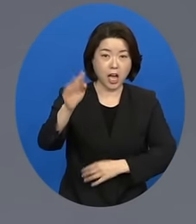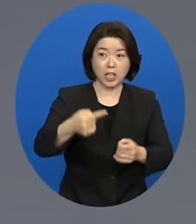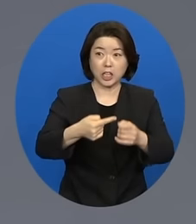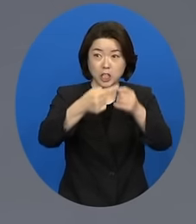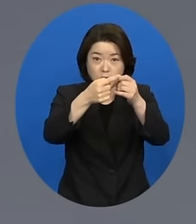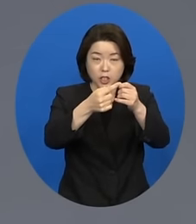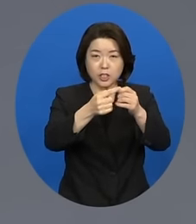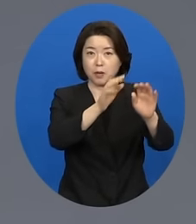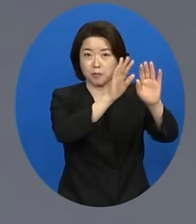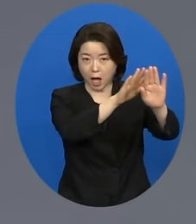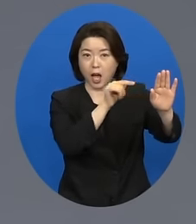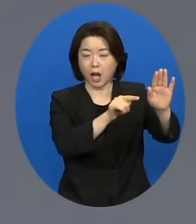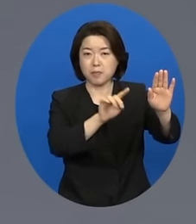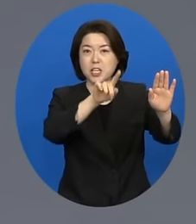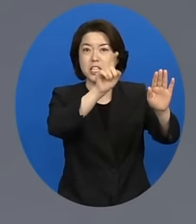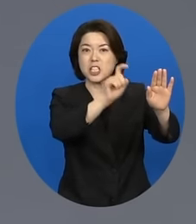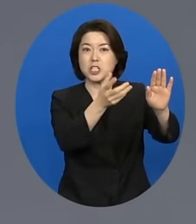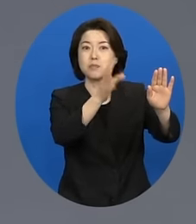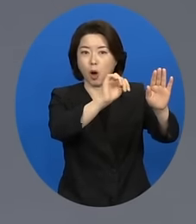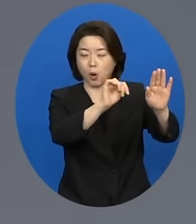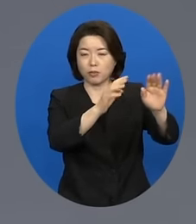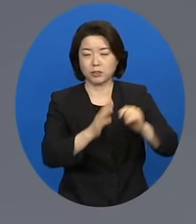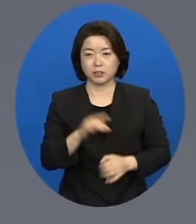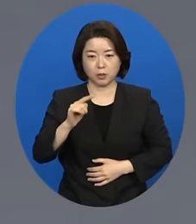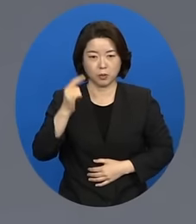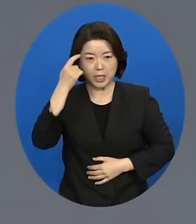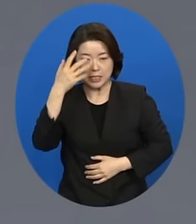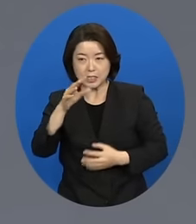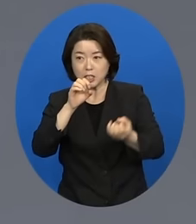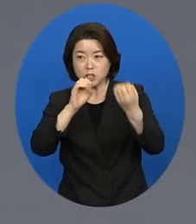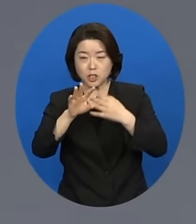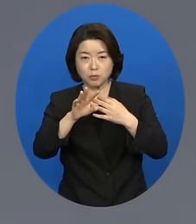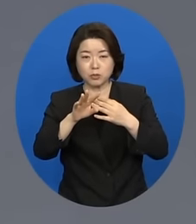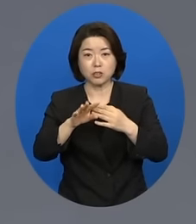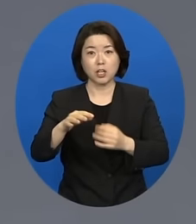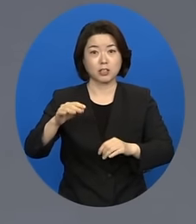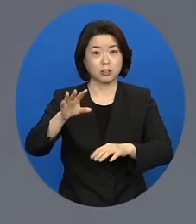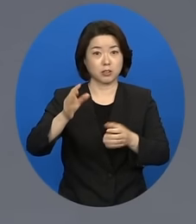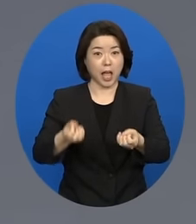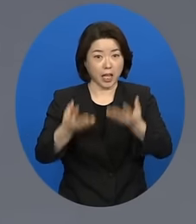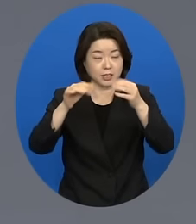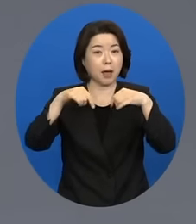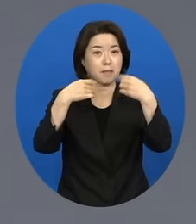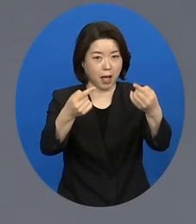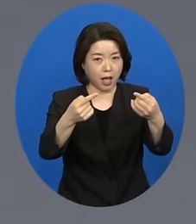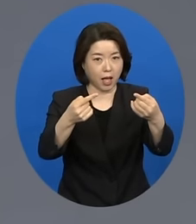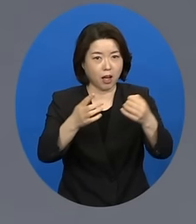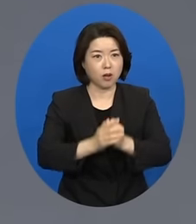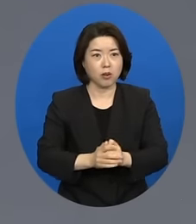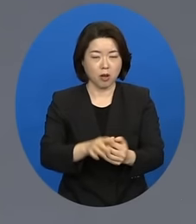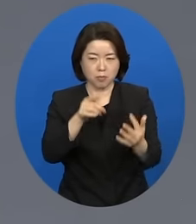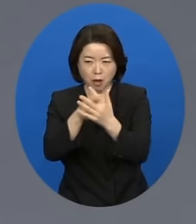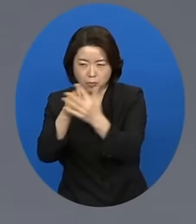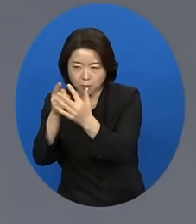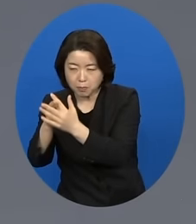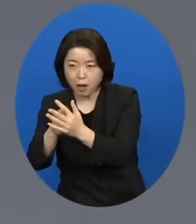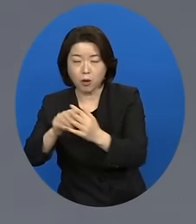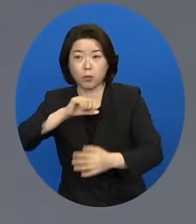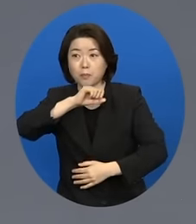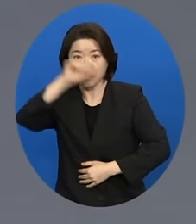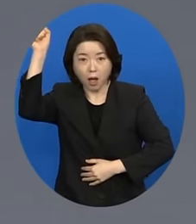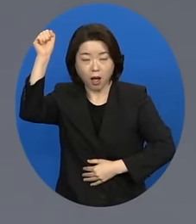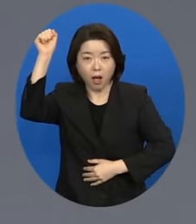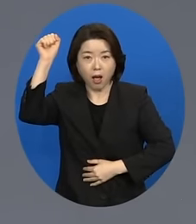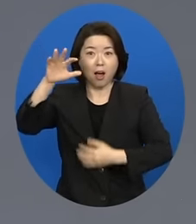나갑니다. 그리고 거기 있는 질문을 다 맞춰와서 결국엔 그걸 타게 되는 거예요. 말도 안 되는 일이 벌어진